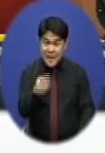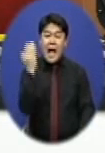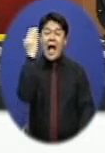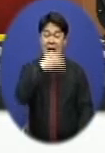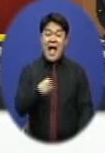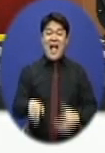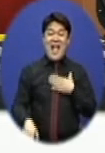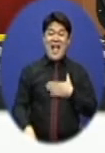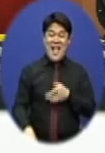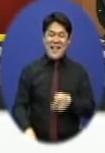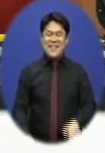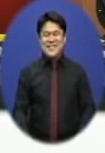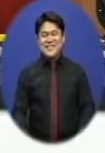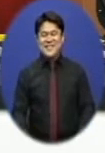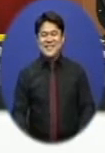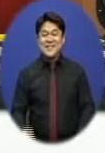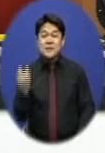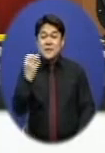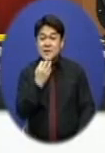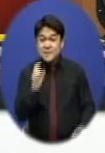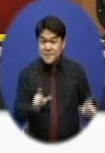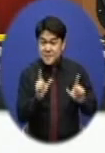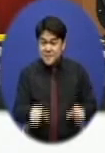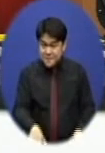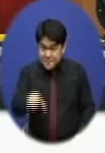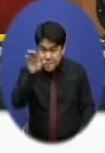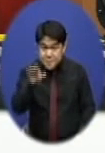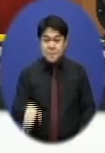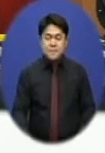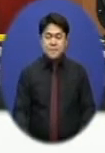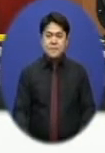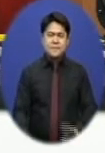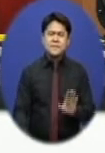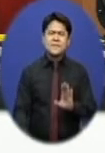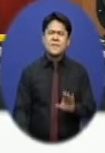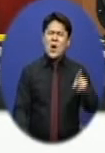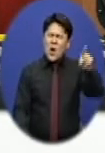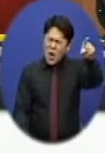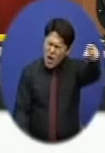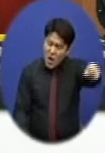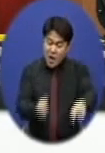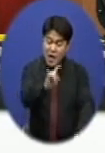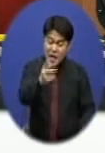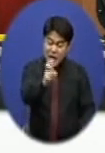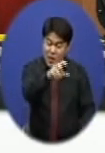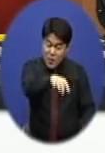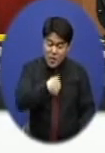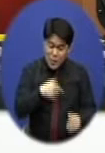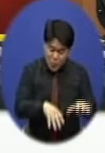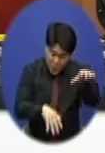서교동이시군요. 예. 원래 서울이 고향이세요? 서울이 고향이고 땅끝마을입니다. 아, 해남?